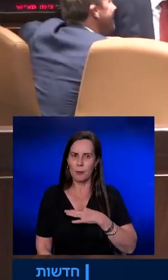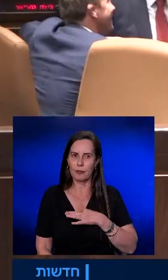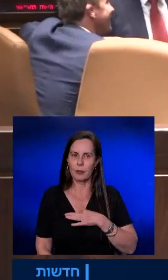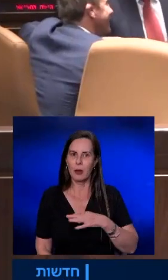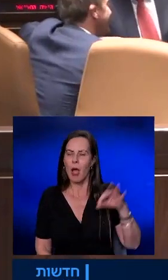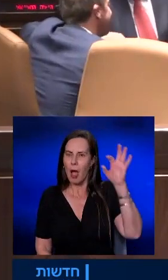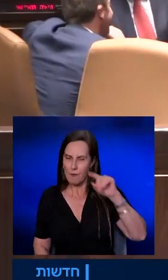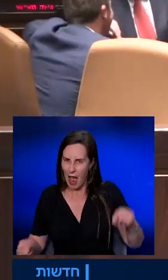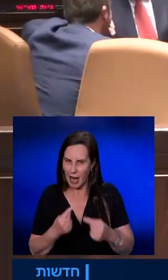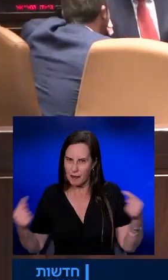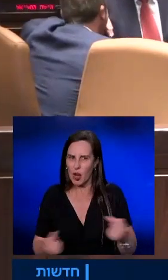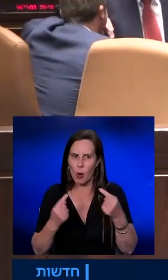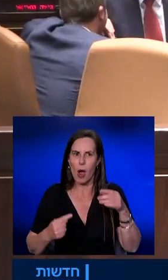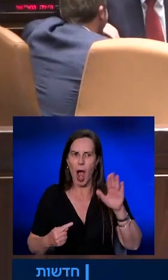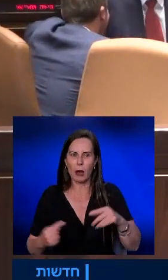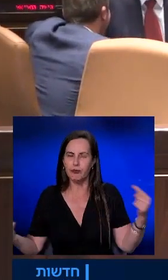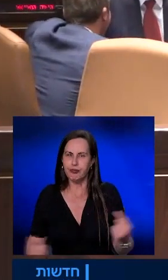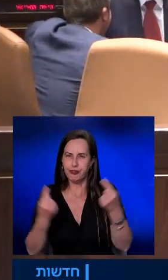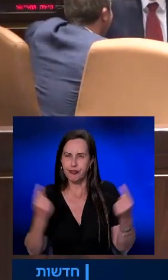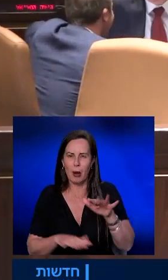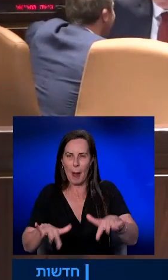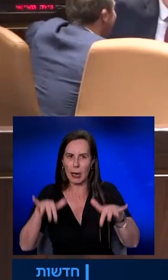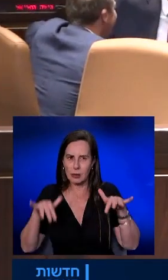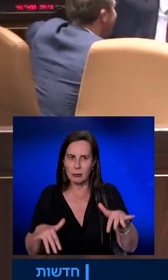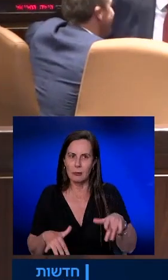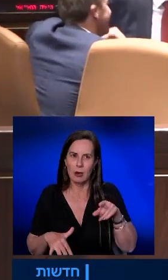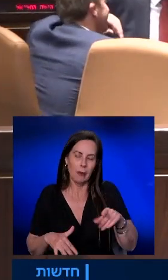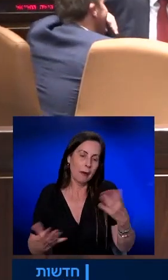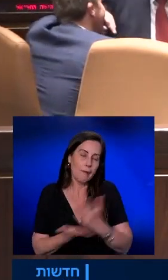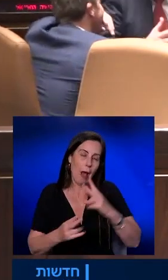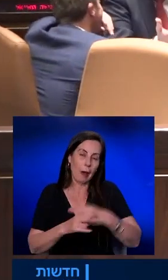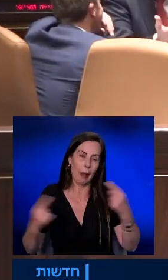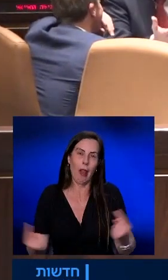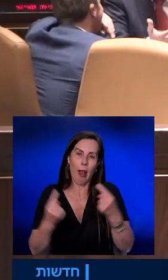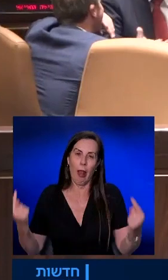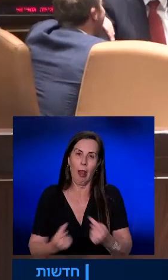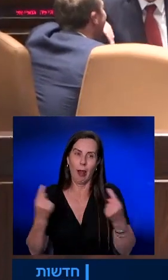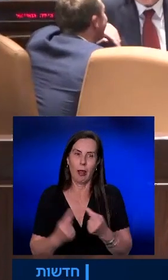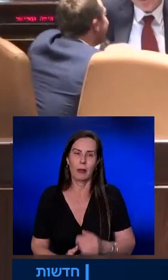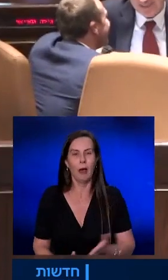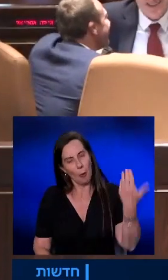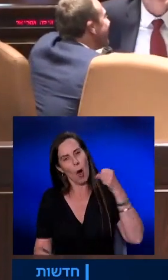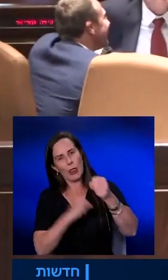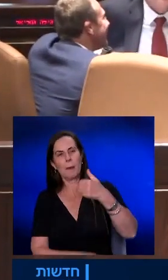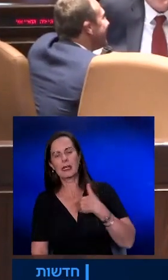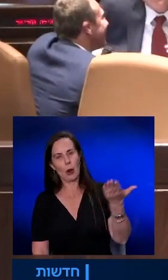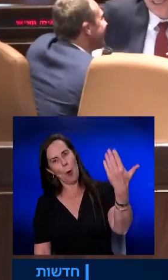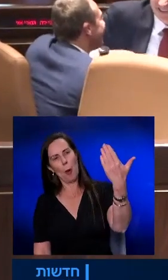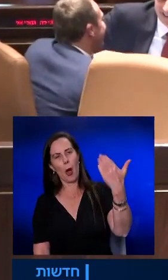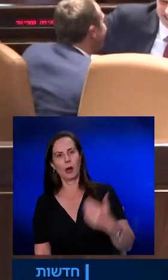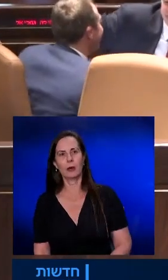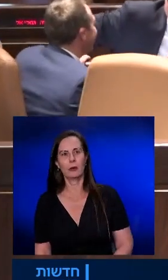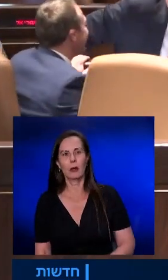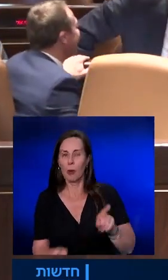הוויכוח הזה התפתחו גם העימותים במליאה שהפכו כאן לעניין שבשגרה. בוא תרביץ לנו, כמו